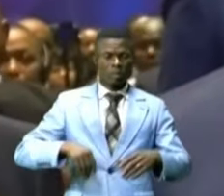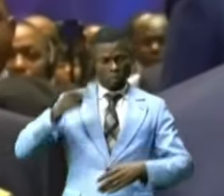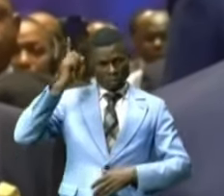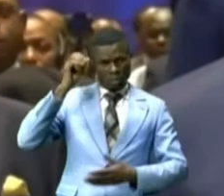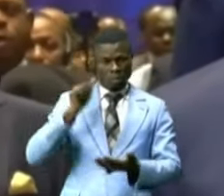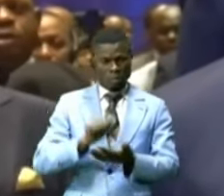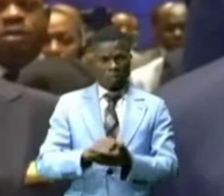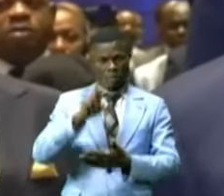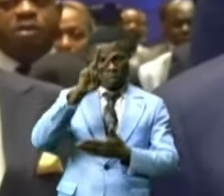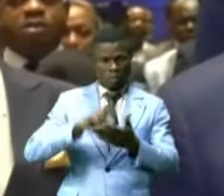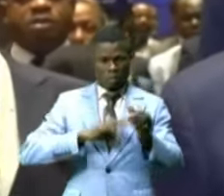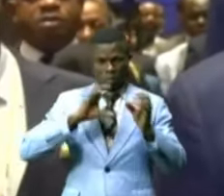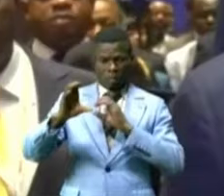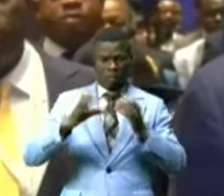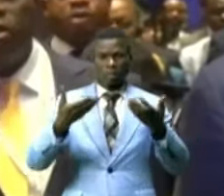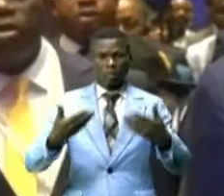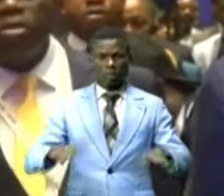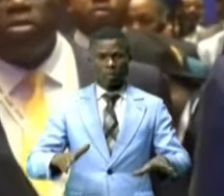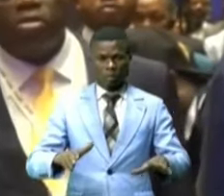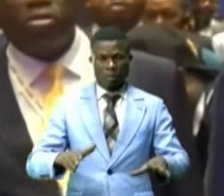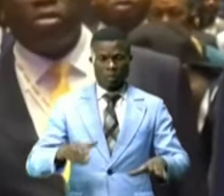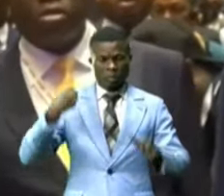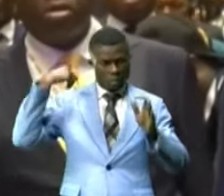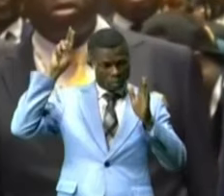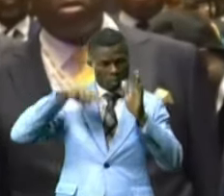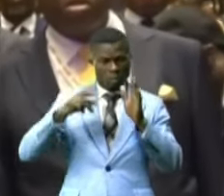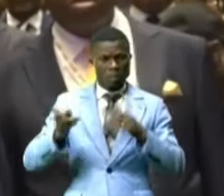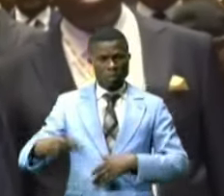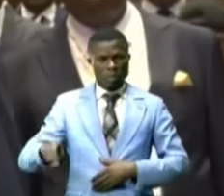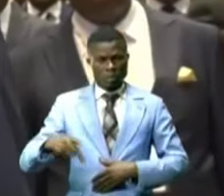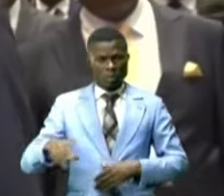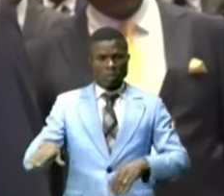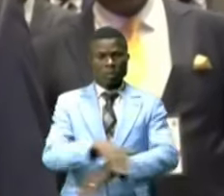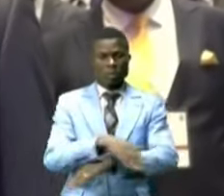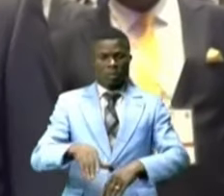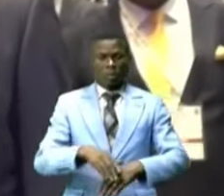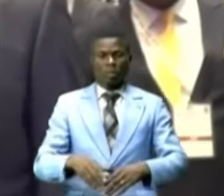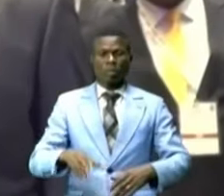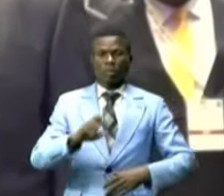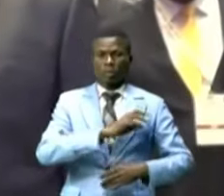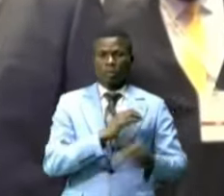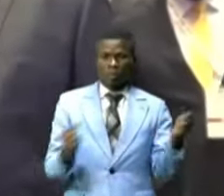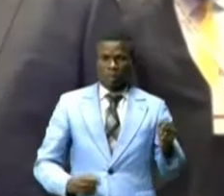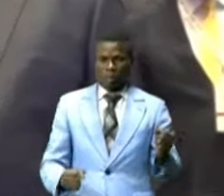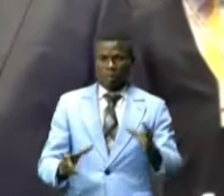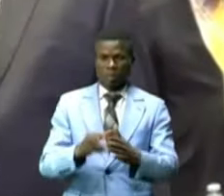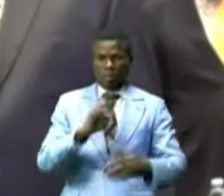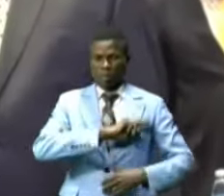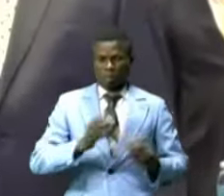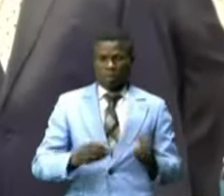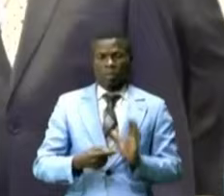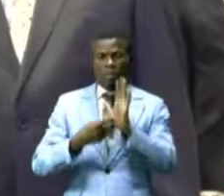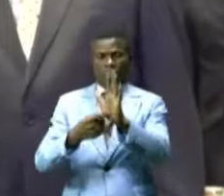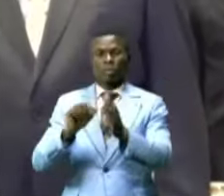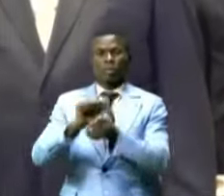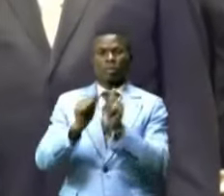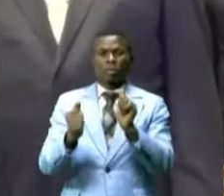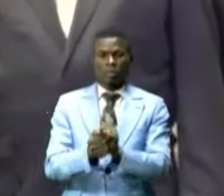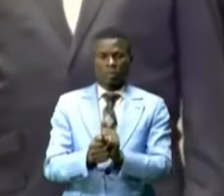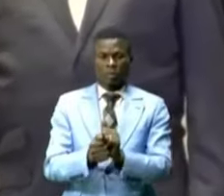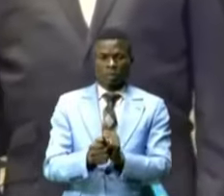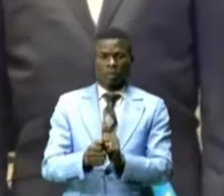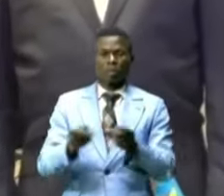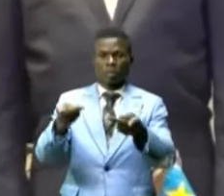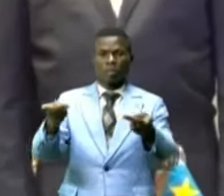la lecture du communiqué final, les gouverneurs des provinces frontalières Angola-RDC ont présenté des problèmes au niveau de leurs